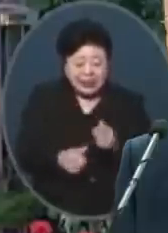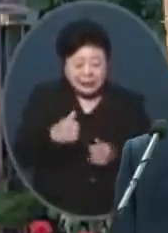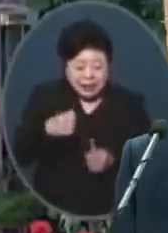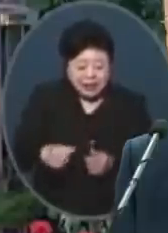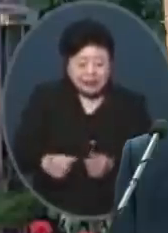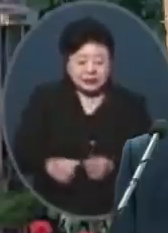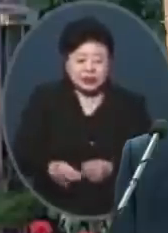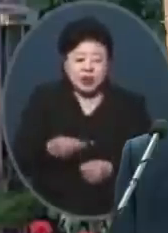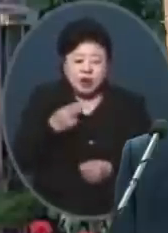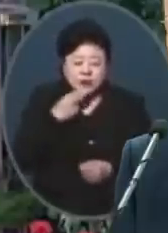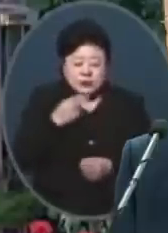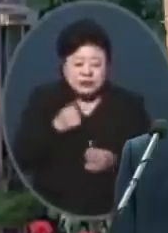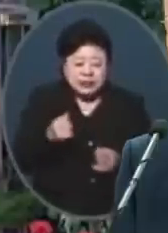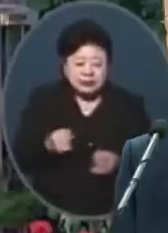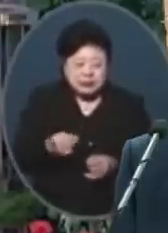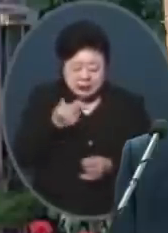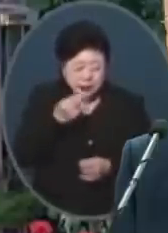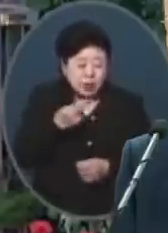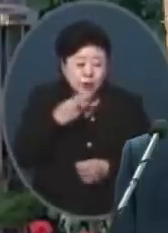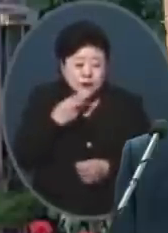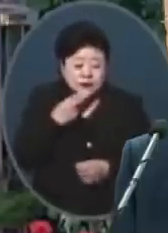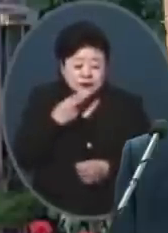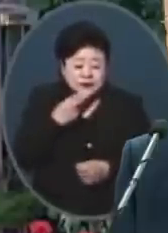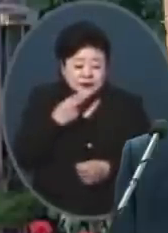없는 자에게는 생명이 없느니라